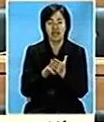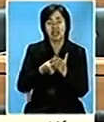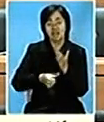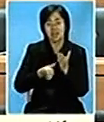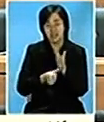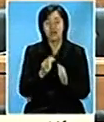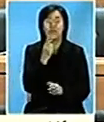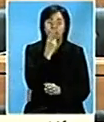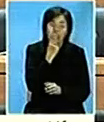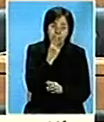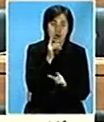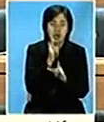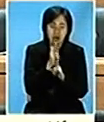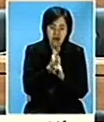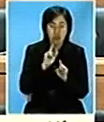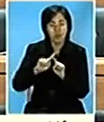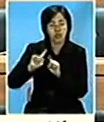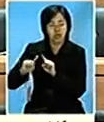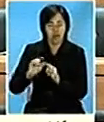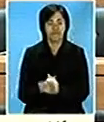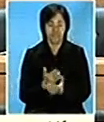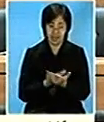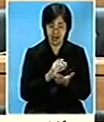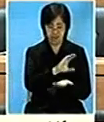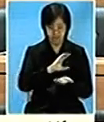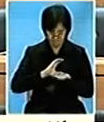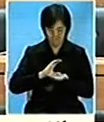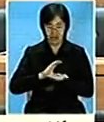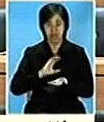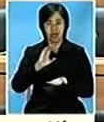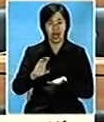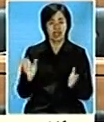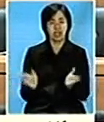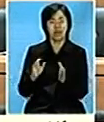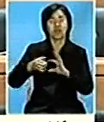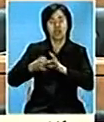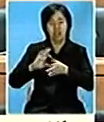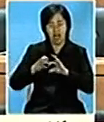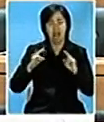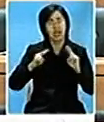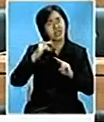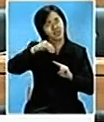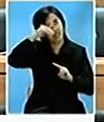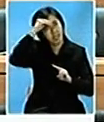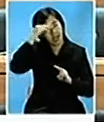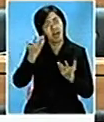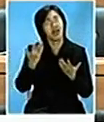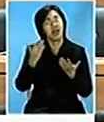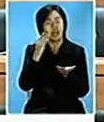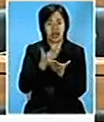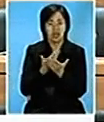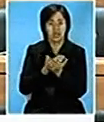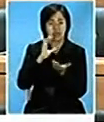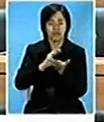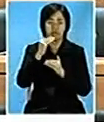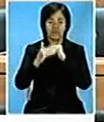านเอาให้กับการกีฬานะครับที่ดูแลทางด้านการกีฬาจะเป็นกระทรวงศึกษาหรือเป็นกองทุนที่พัฒน